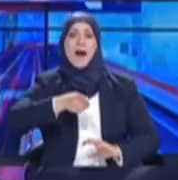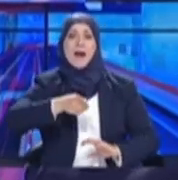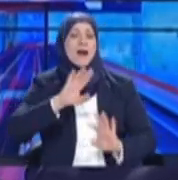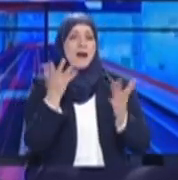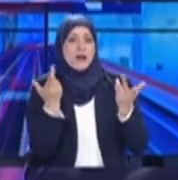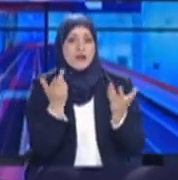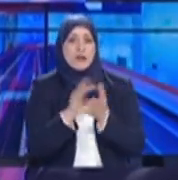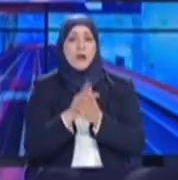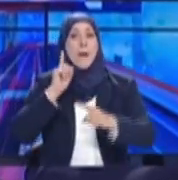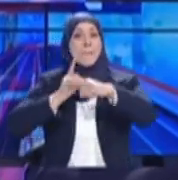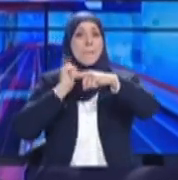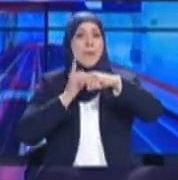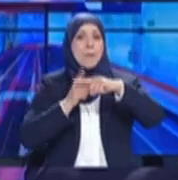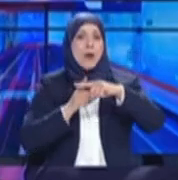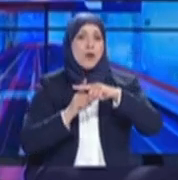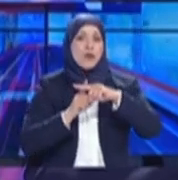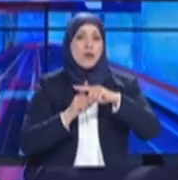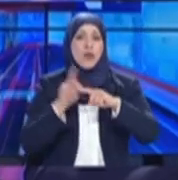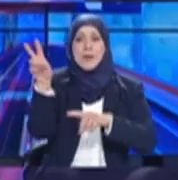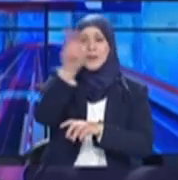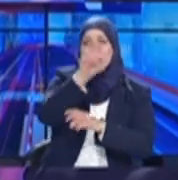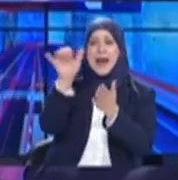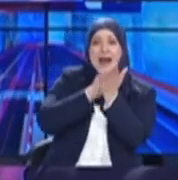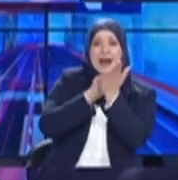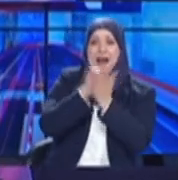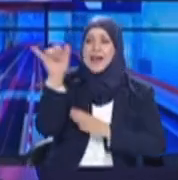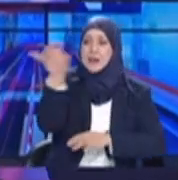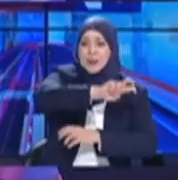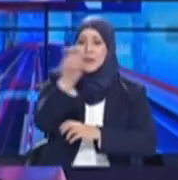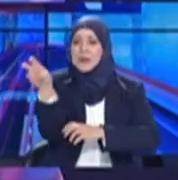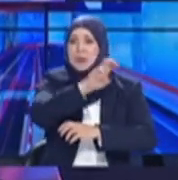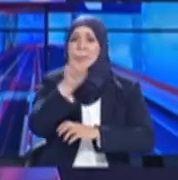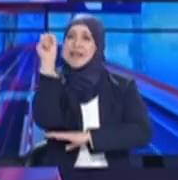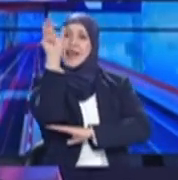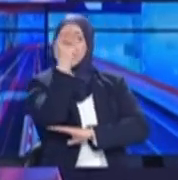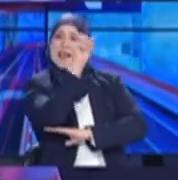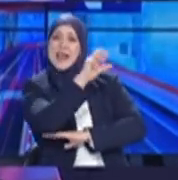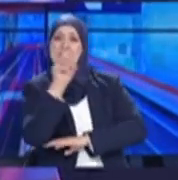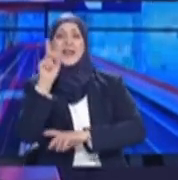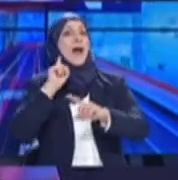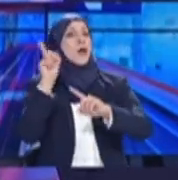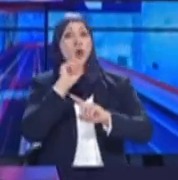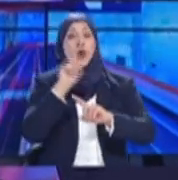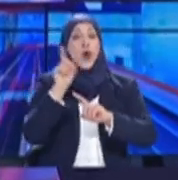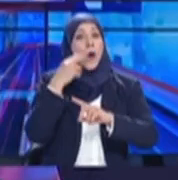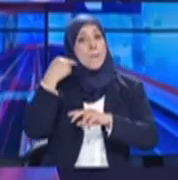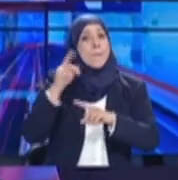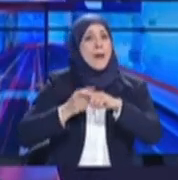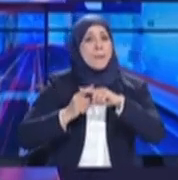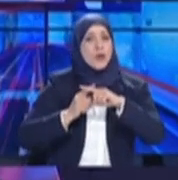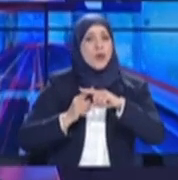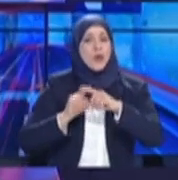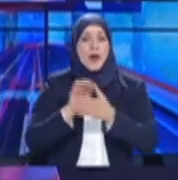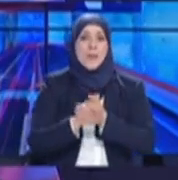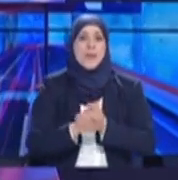امر بمنع ال ال الرحلات المنظمه والسياحيه فقط الرحلات المنظمه ولا السياحيه لا تدخل الى